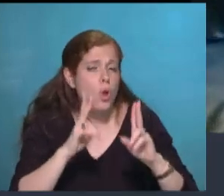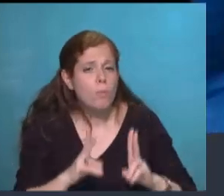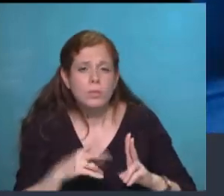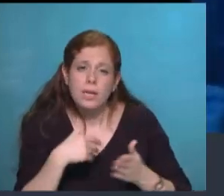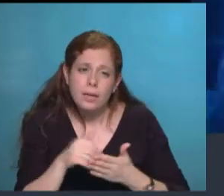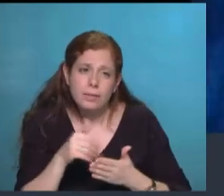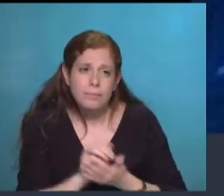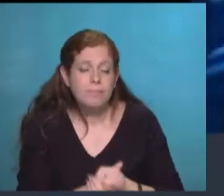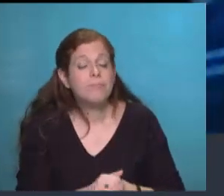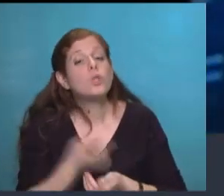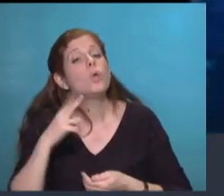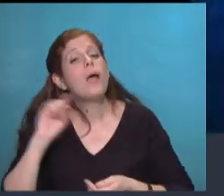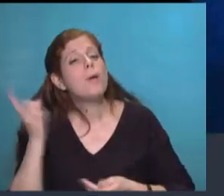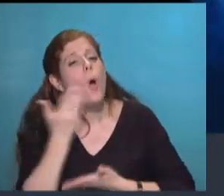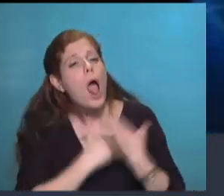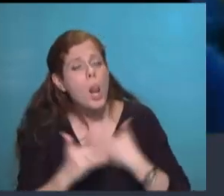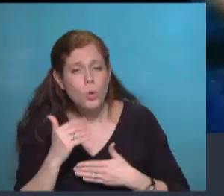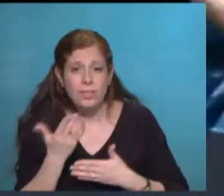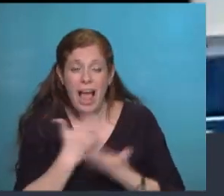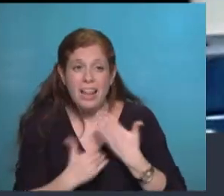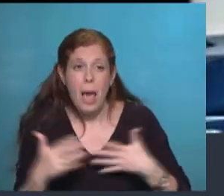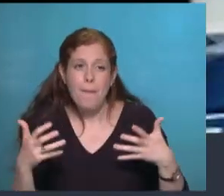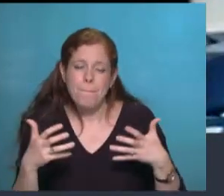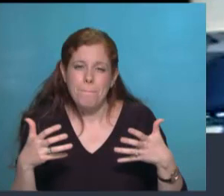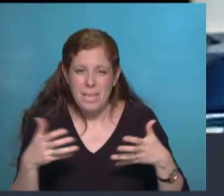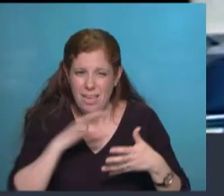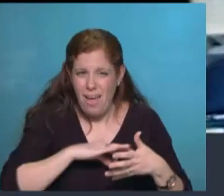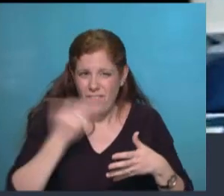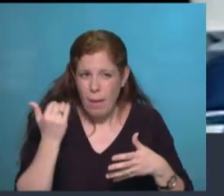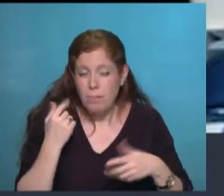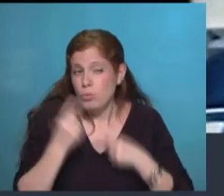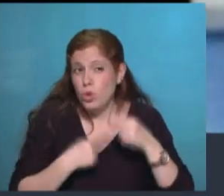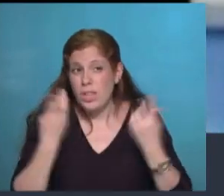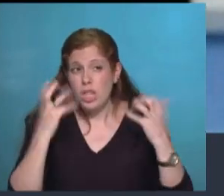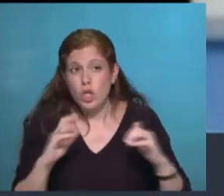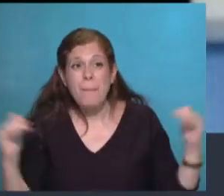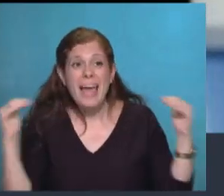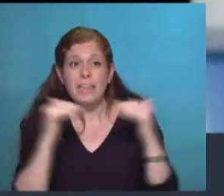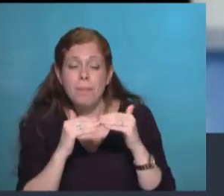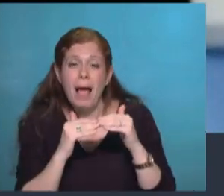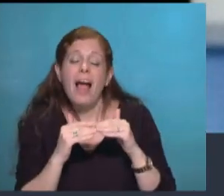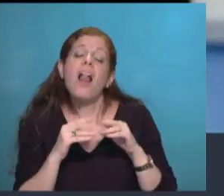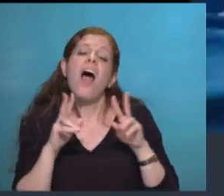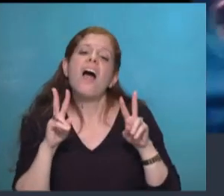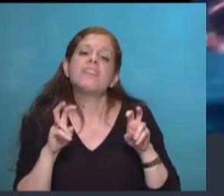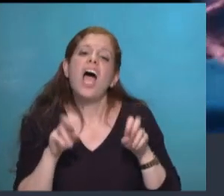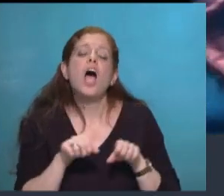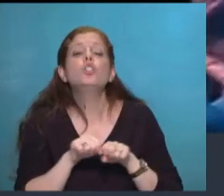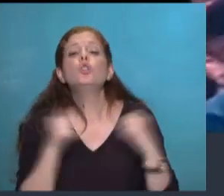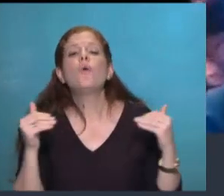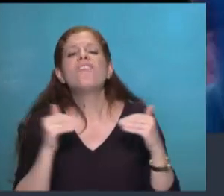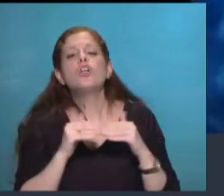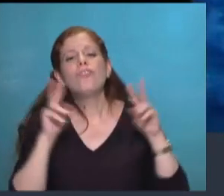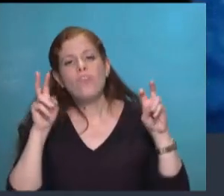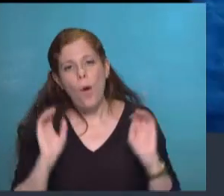מכל העליות, העלייה מחבר העמים בשנות ה-90 התאימה להגדרה שובר שוויון. יותר ממיליון